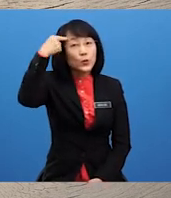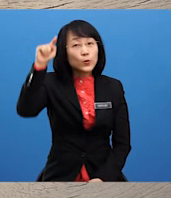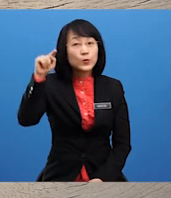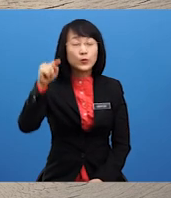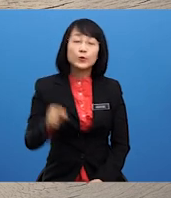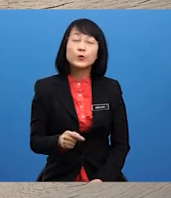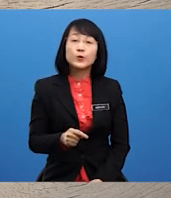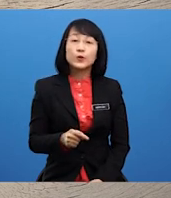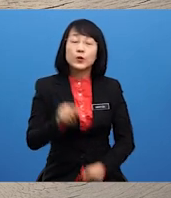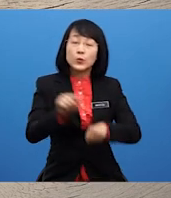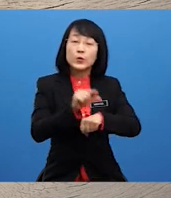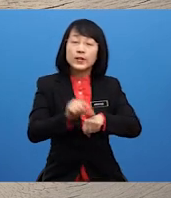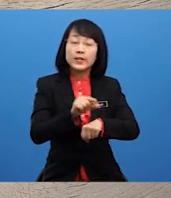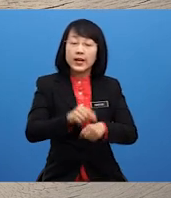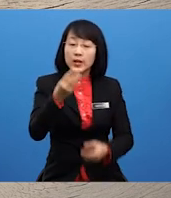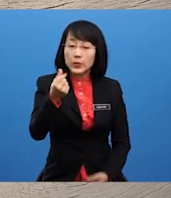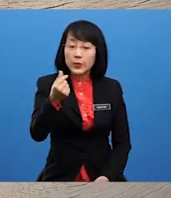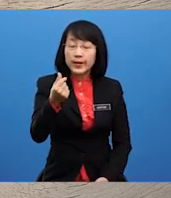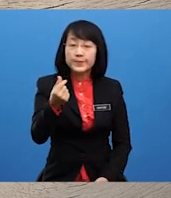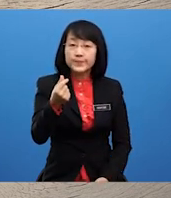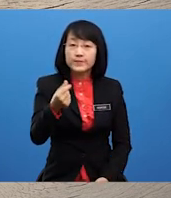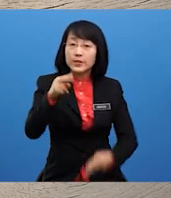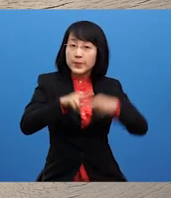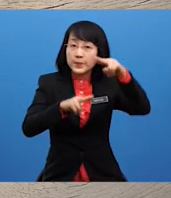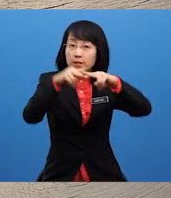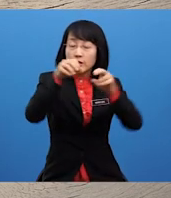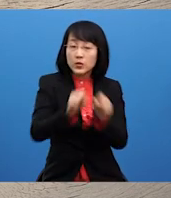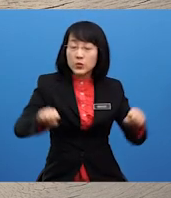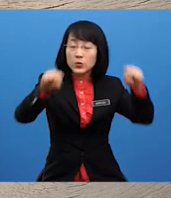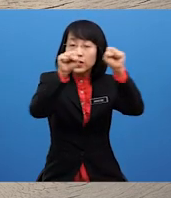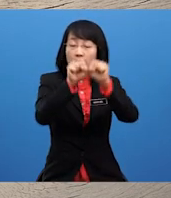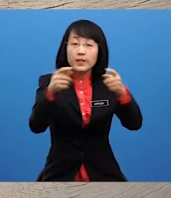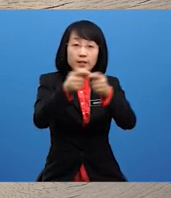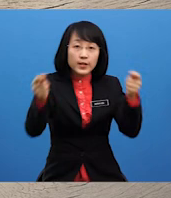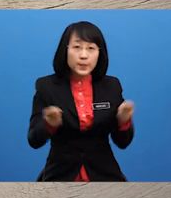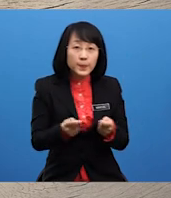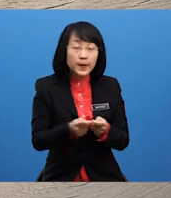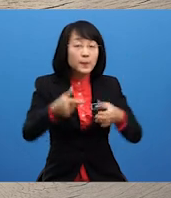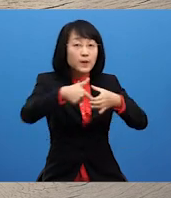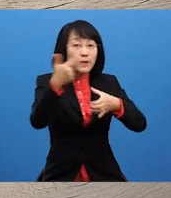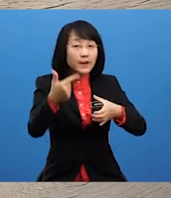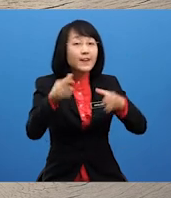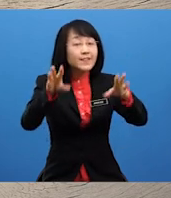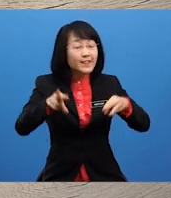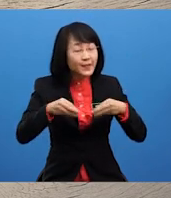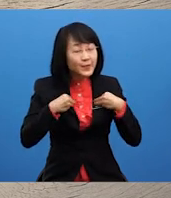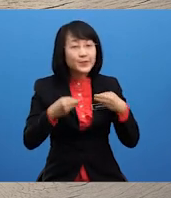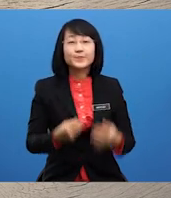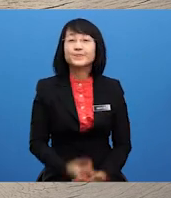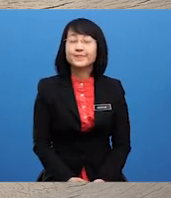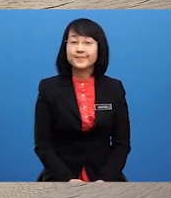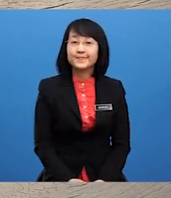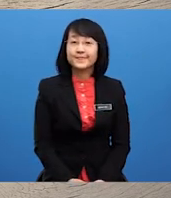novel tersebut yang boleh dimanfaatkan dalam diri anda dalam konteks pembangunan insan 25